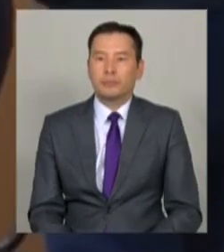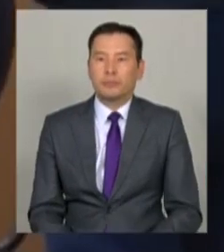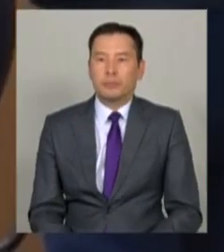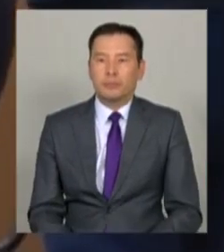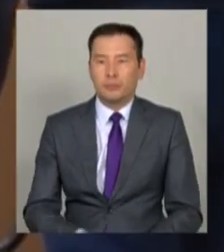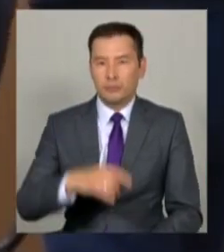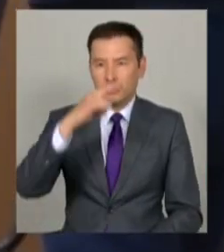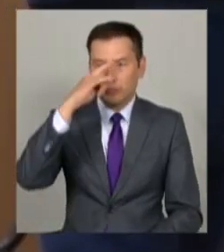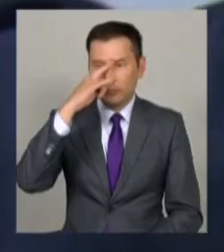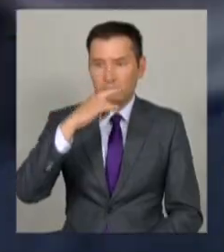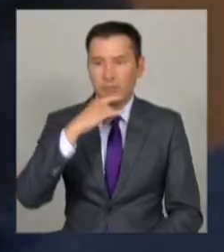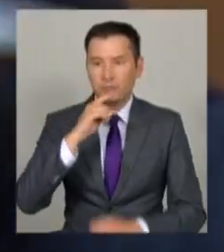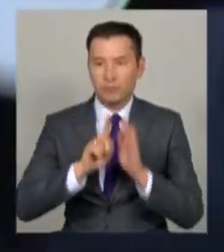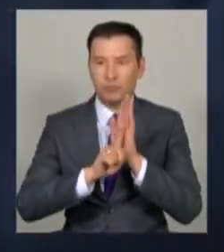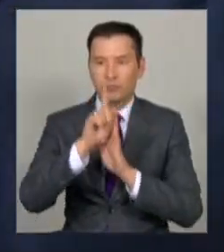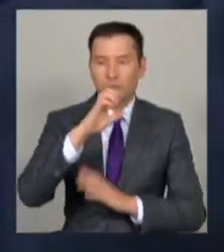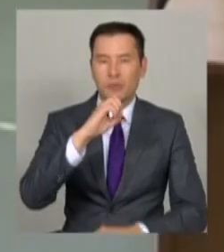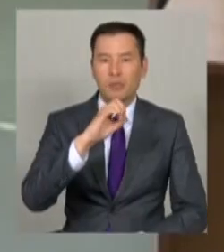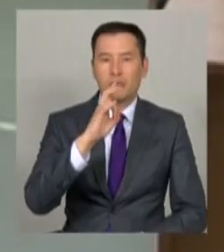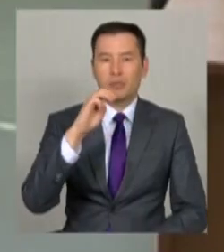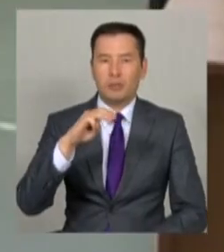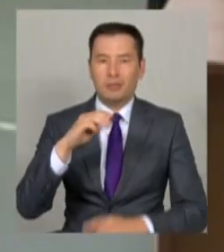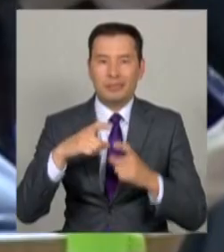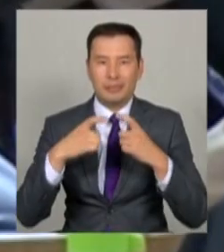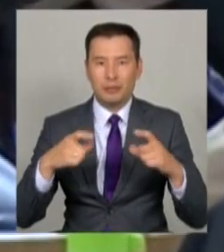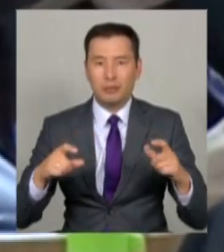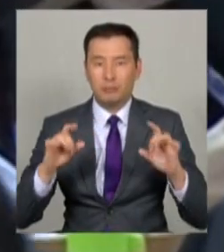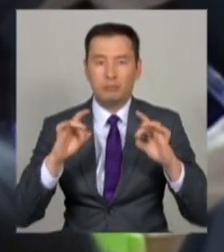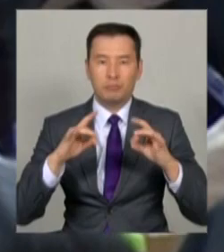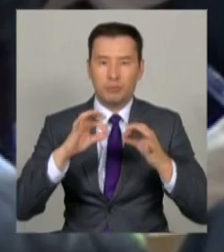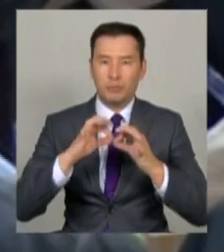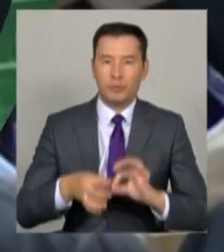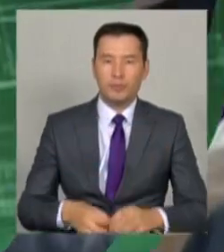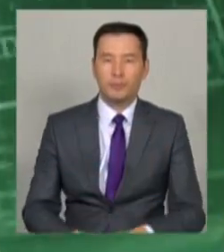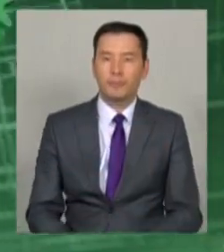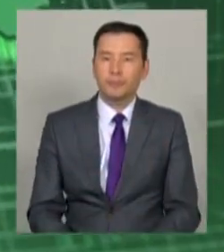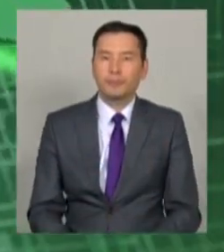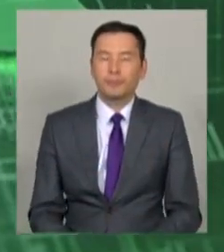В Казахстане стартовала ЕНТ. Об условиях тестирования расскажем подробнее.